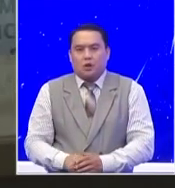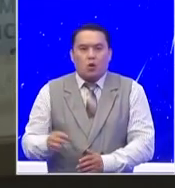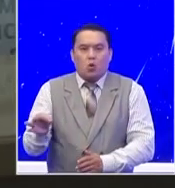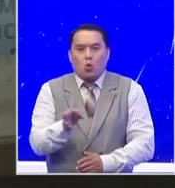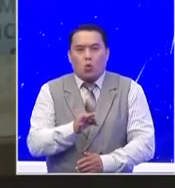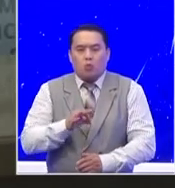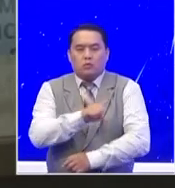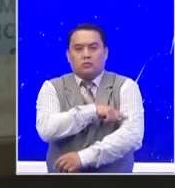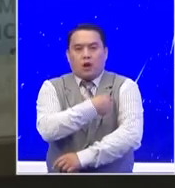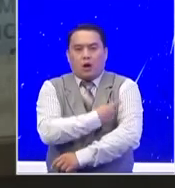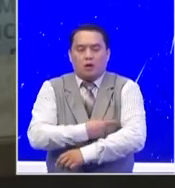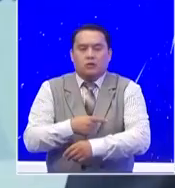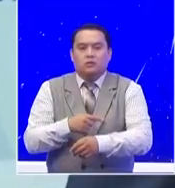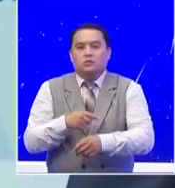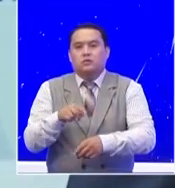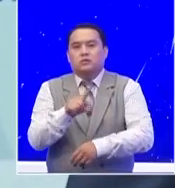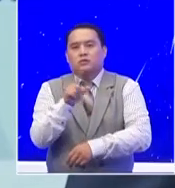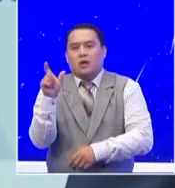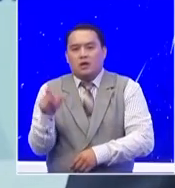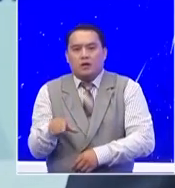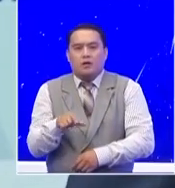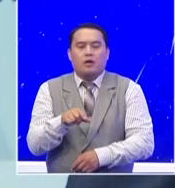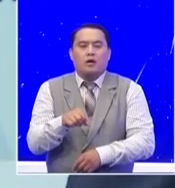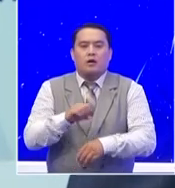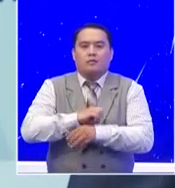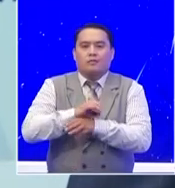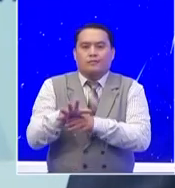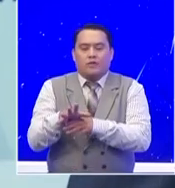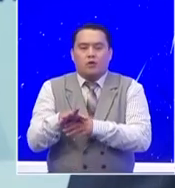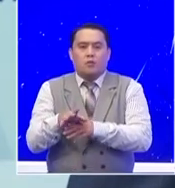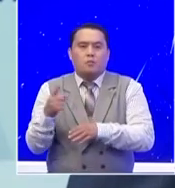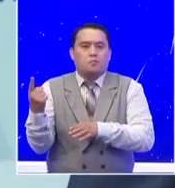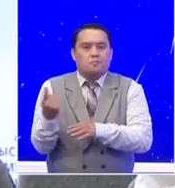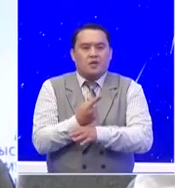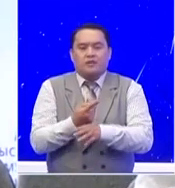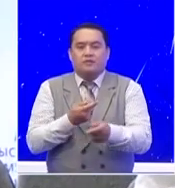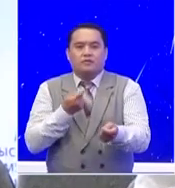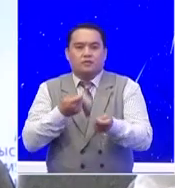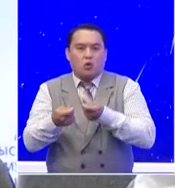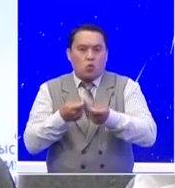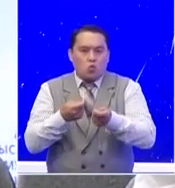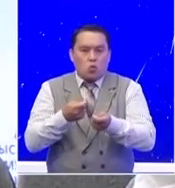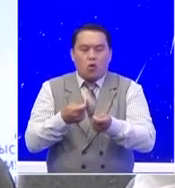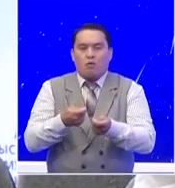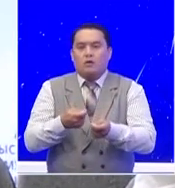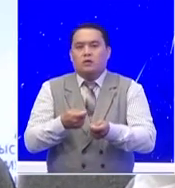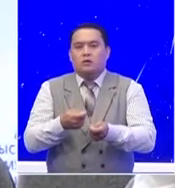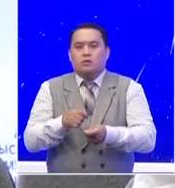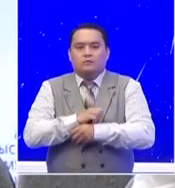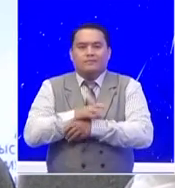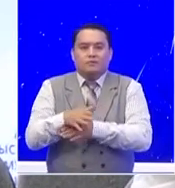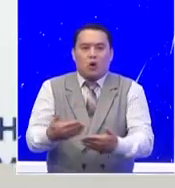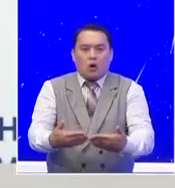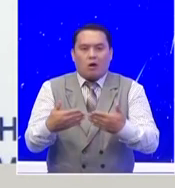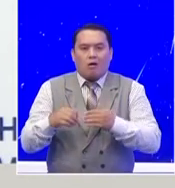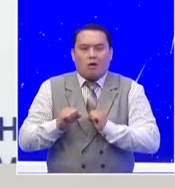бас мемлекеттік санитарлық дәрігері Қайратбай Мұхамбетов корона індетпен күрестің алғашқы шебінде жүрді. Өңір тұрғындарын аты жаман дерттен